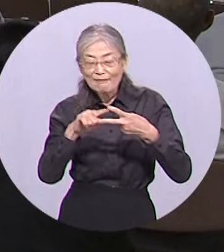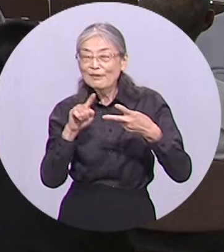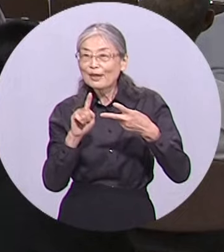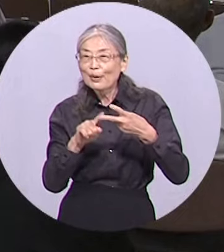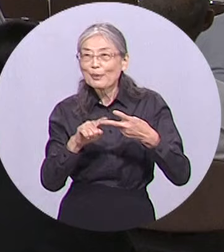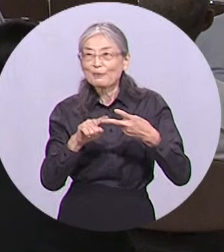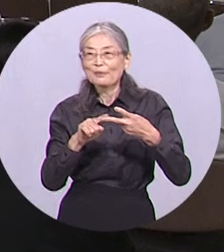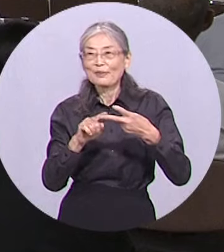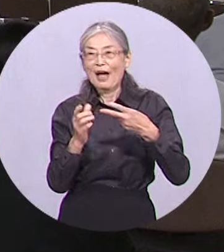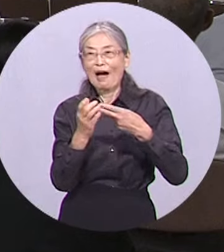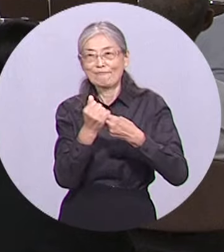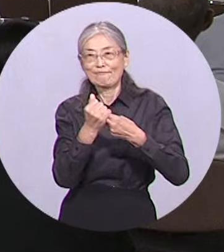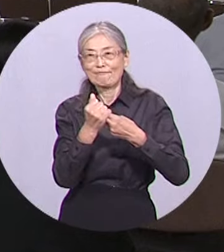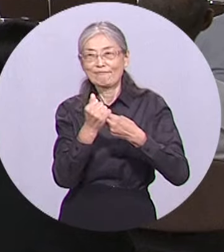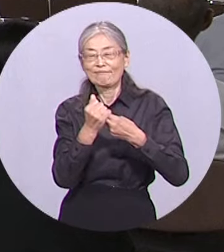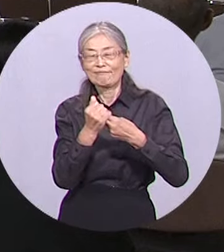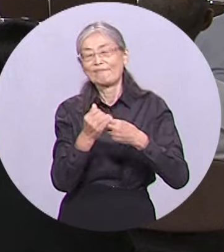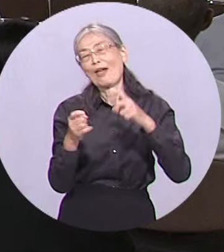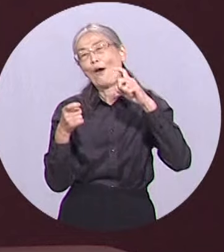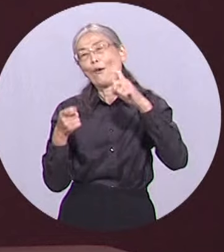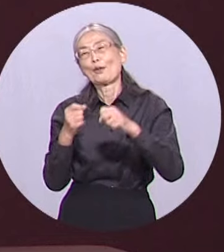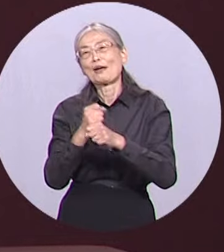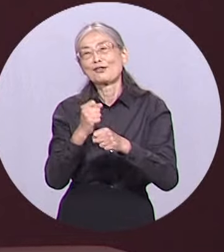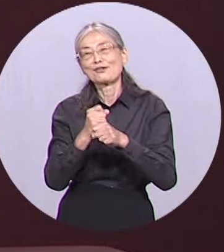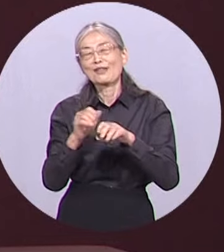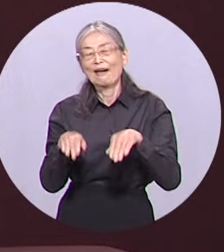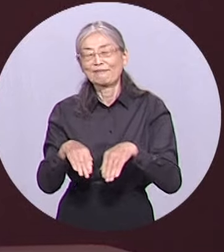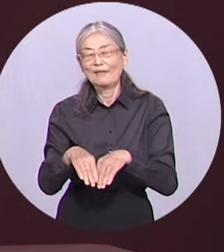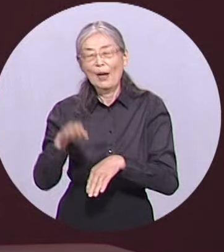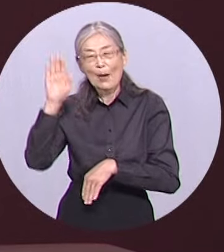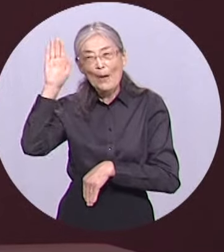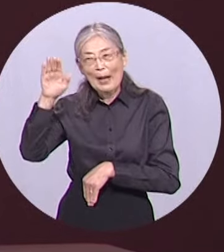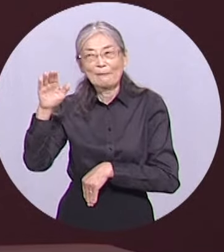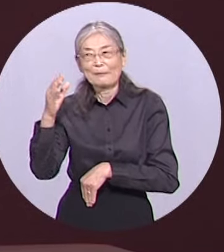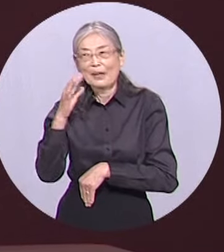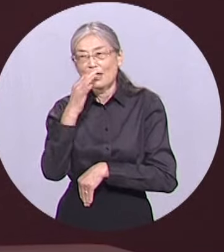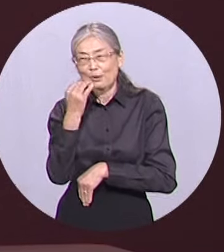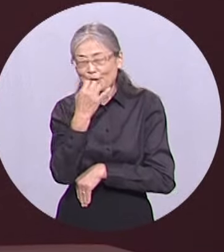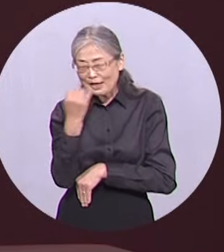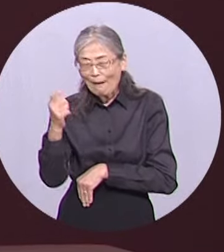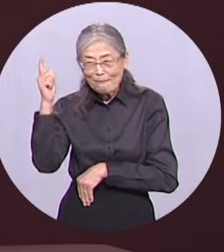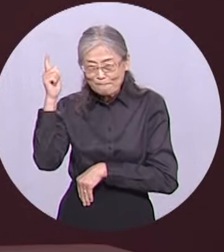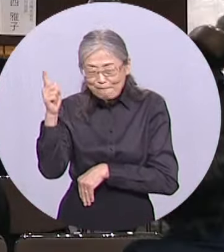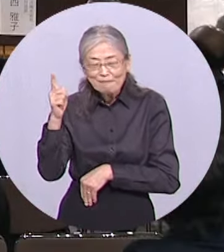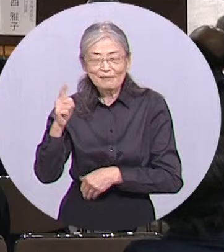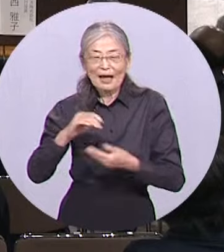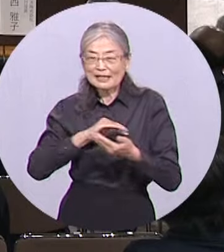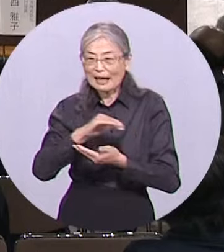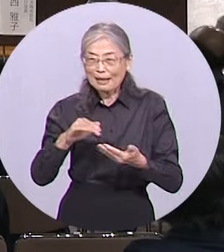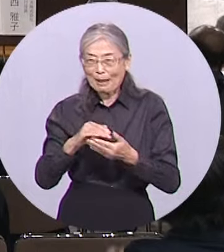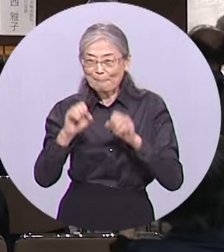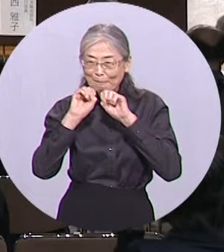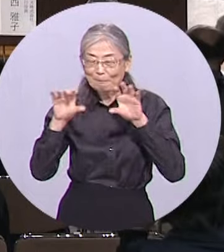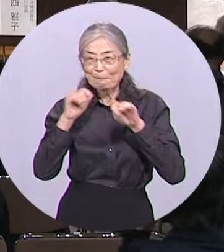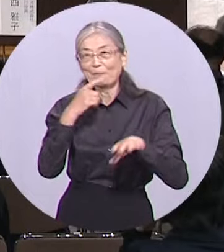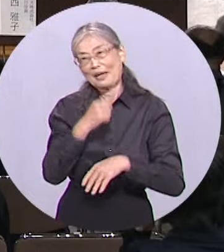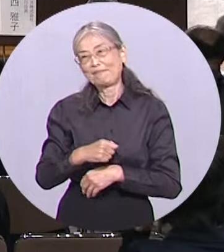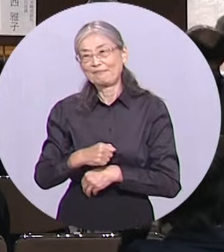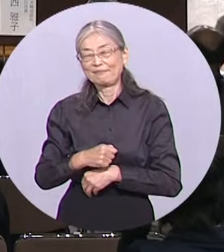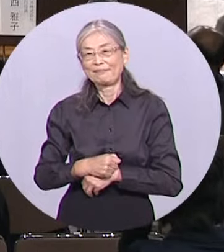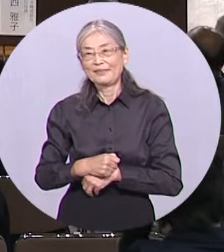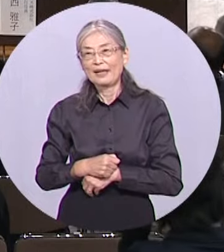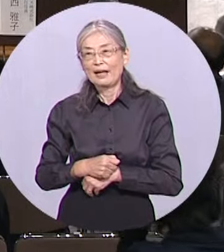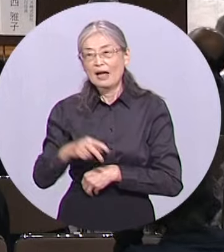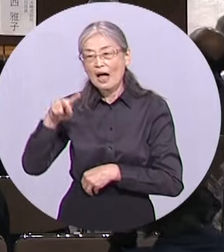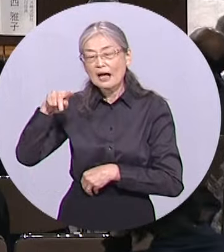めてこれを作らせていただきました。これからは渋沢といえば埼玉、これも打っていきたいと思います。 埼玉りそな銀